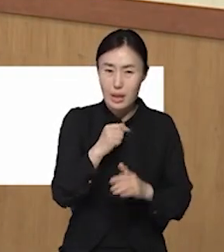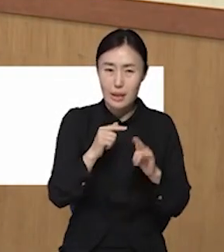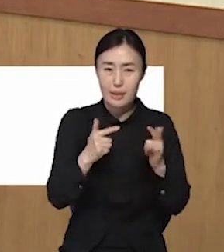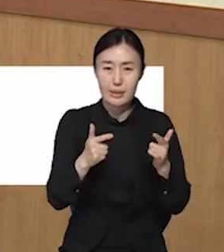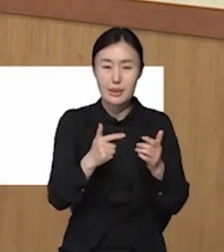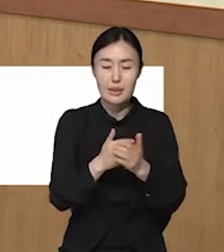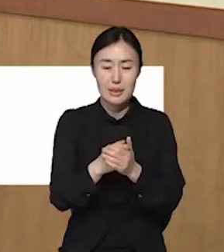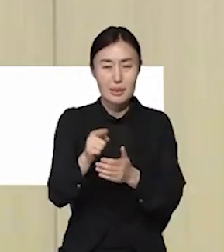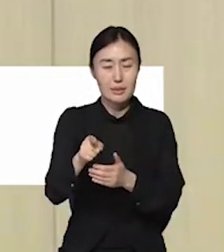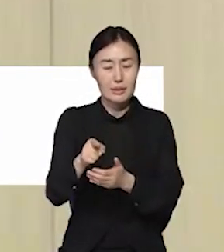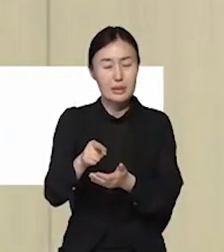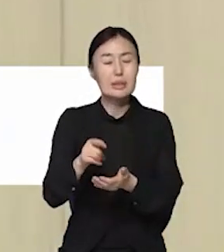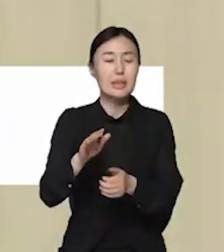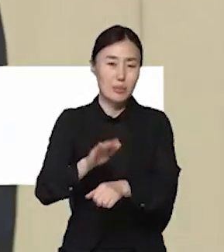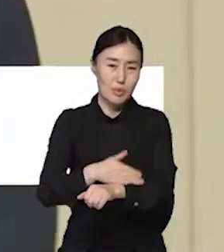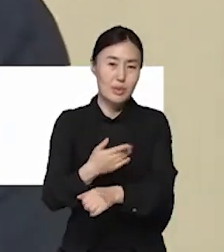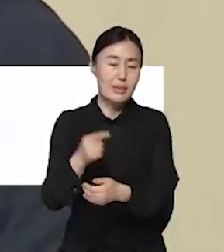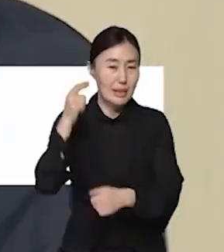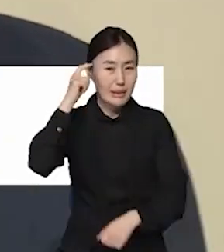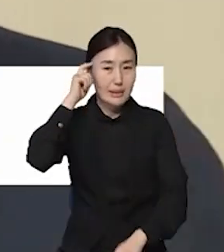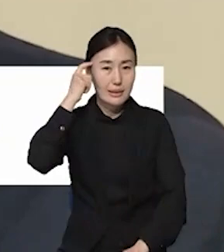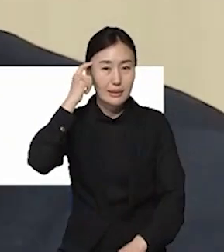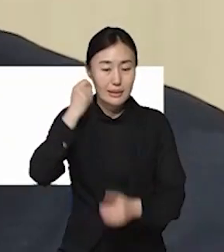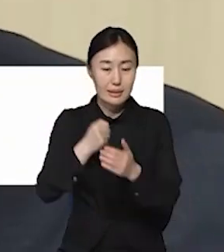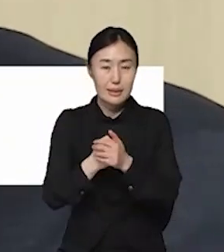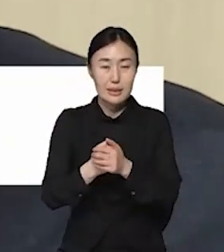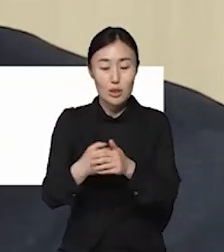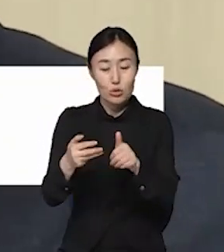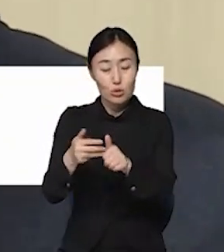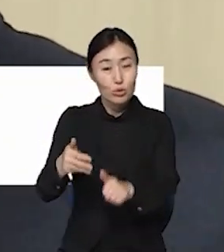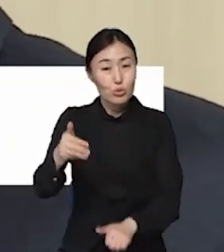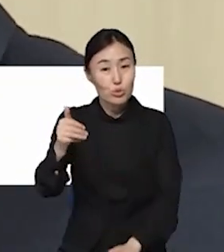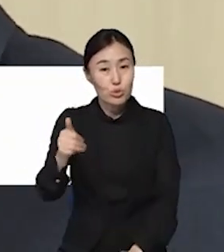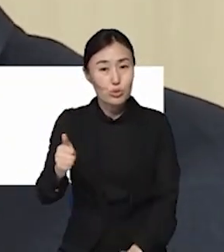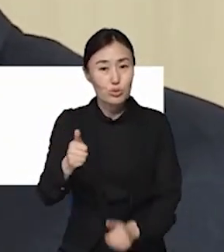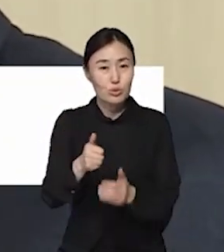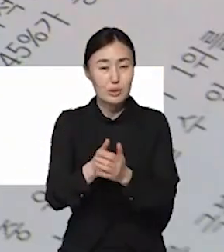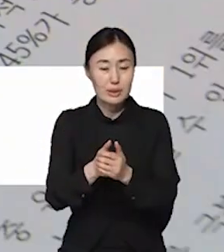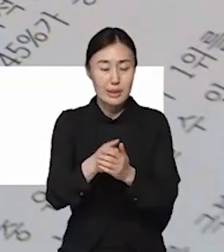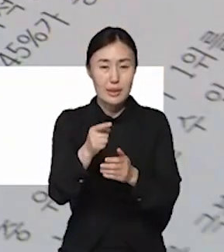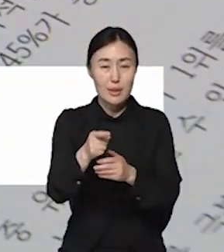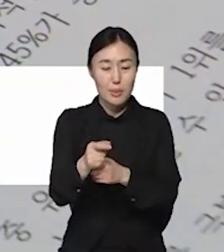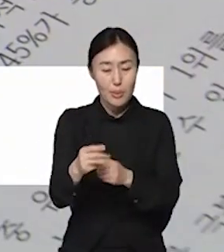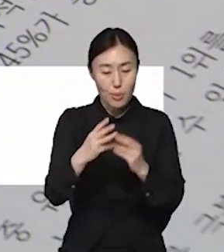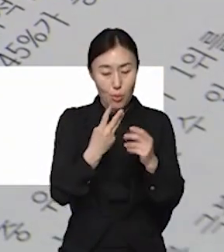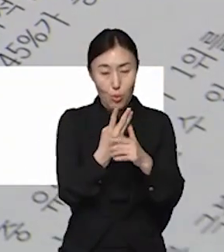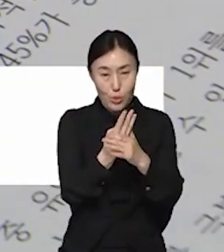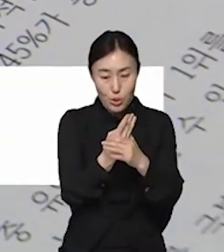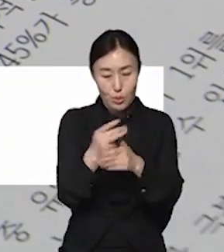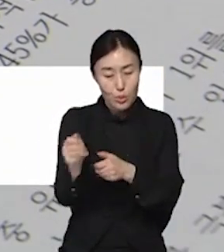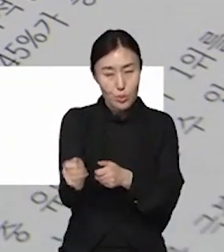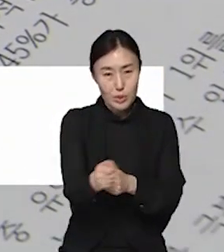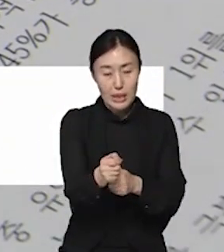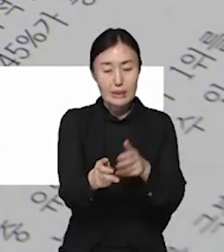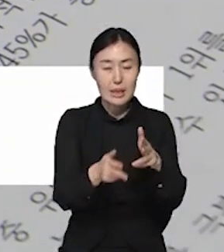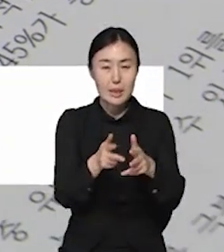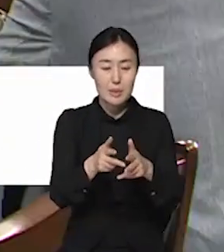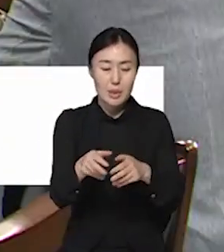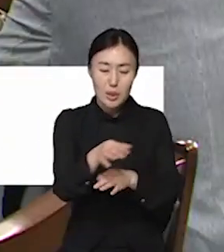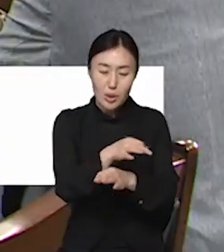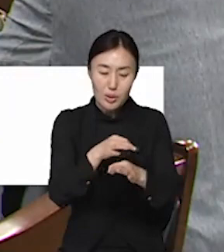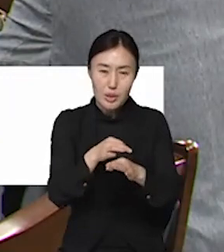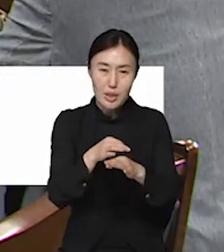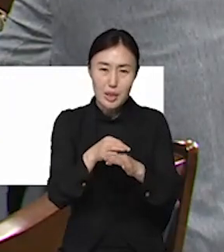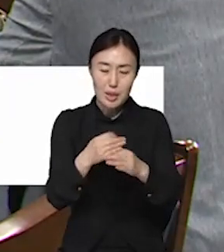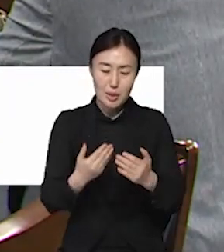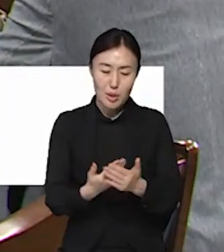없는 추측이라고 주장했습니다. 이에 대해 김순호 구례군수는 산동 온천 골프장 사업은 지역 경제 발전을 도모하기